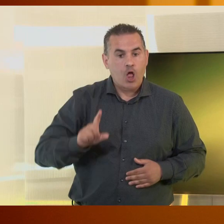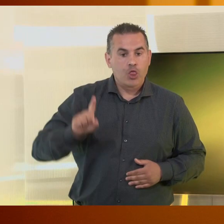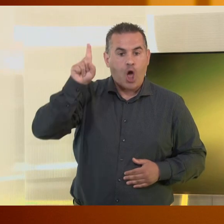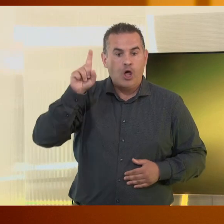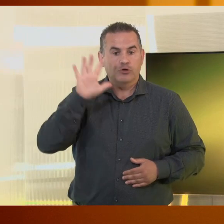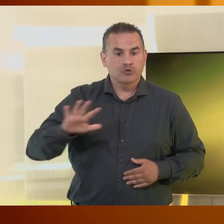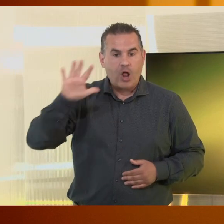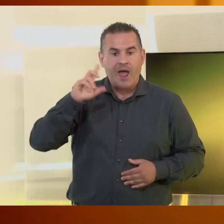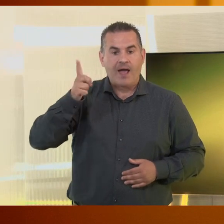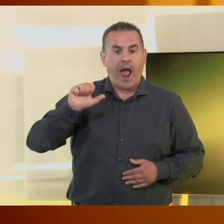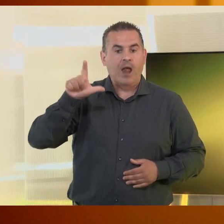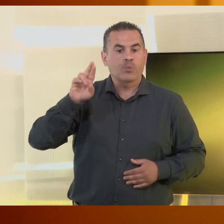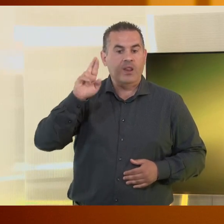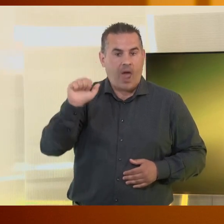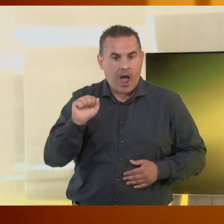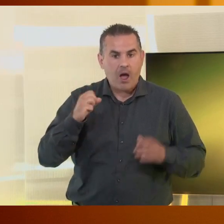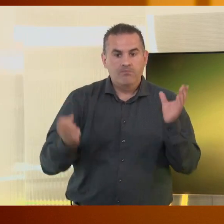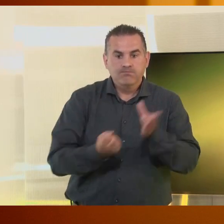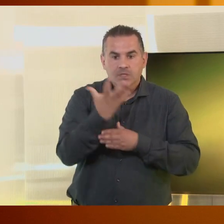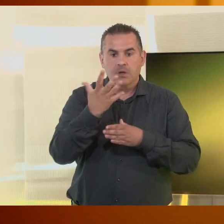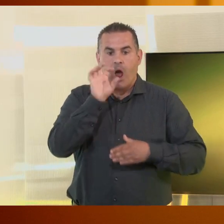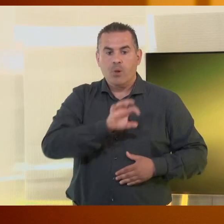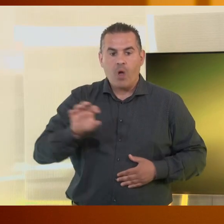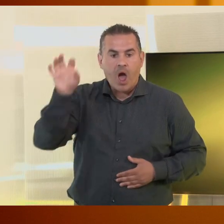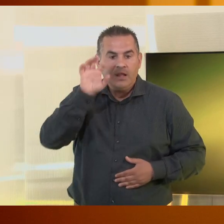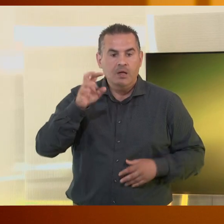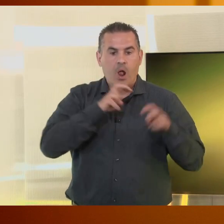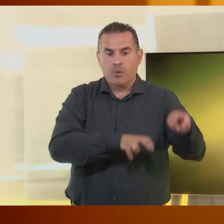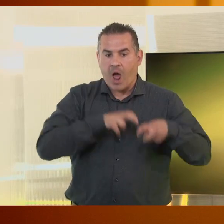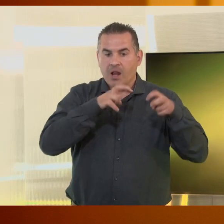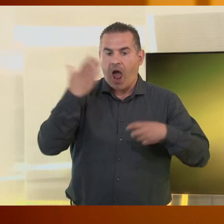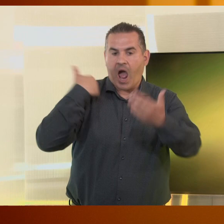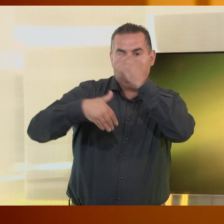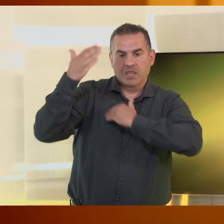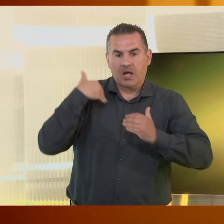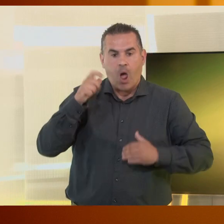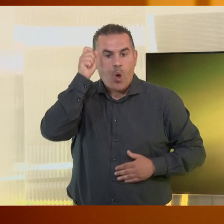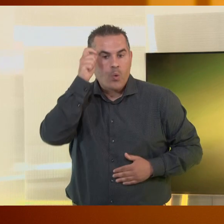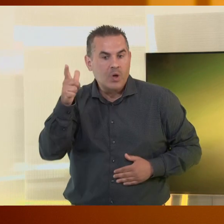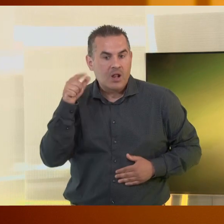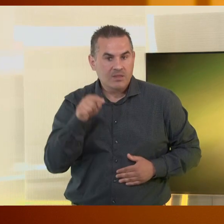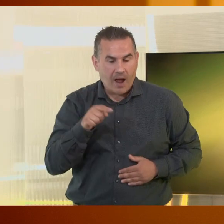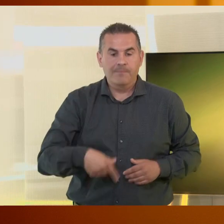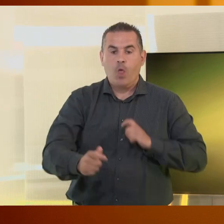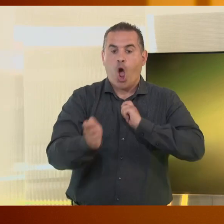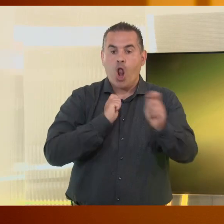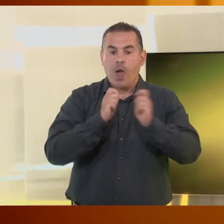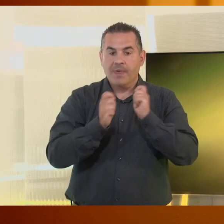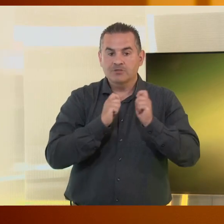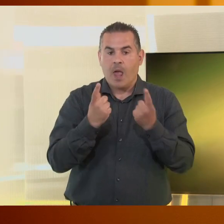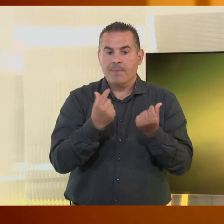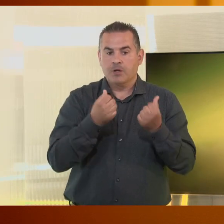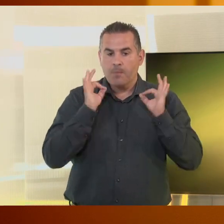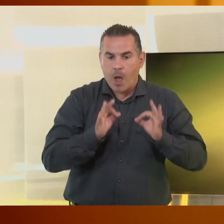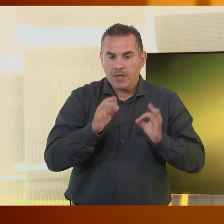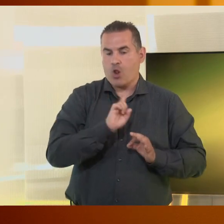esibirsi in spiaggia e glamour notturno che interrompe la sobrietà di un borgo granitico tra i più belli della Sardegna, ai piedi della chiesetta da cartolina che dà